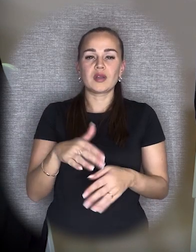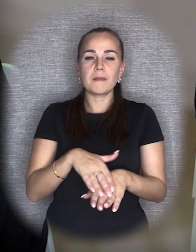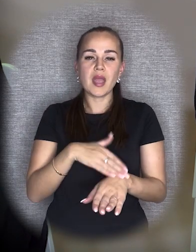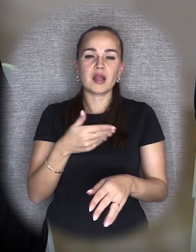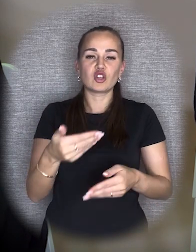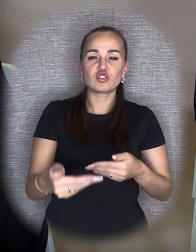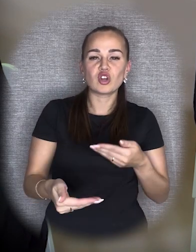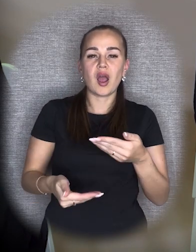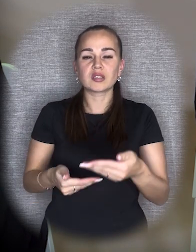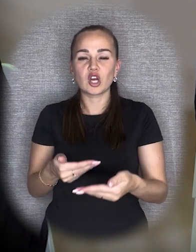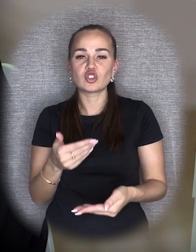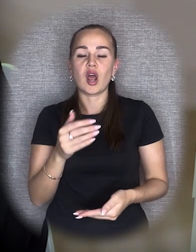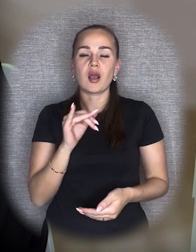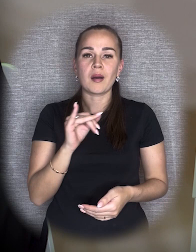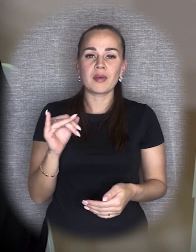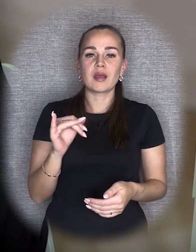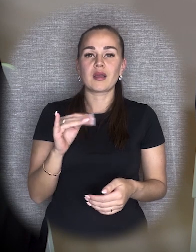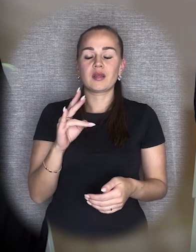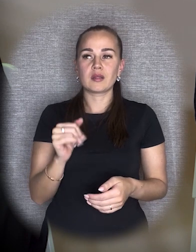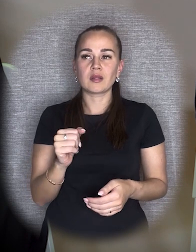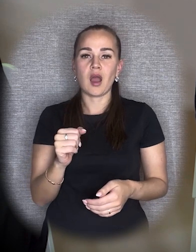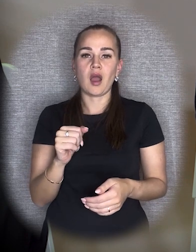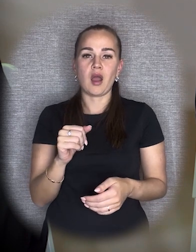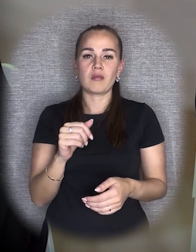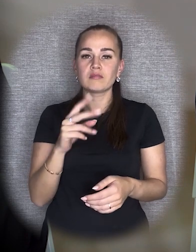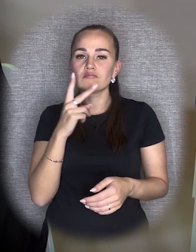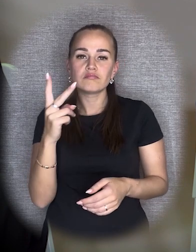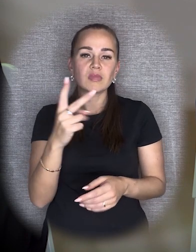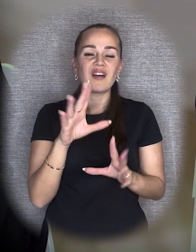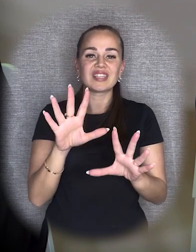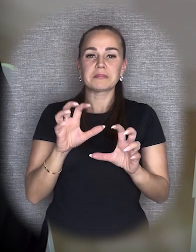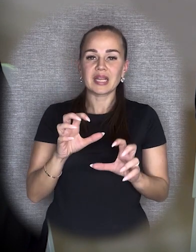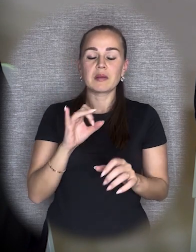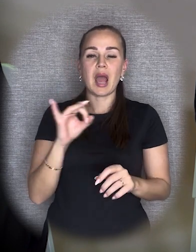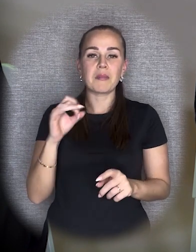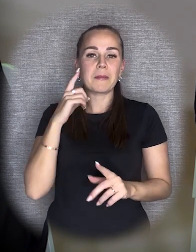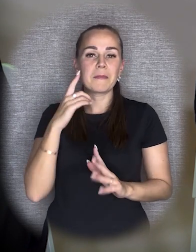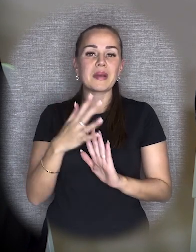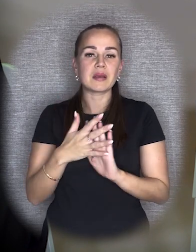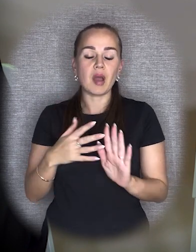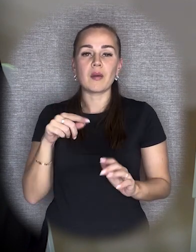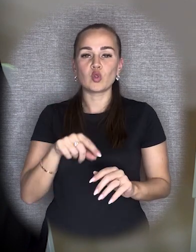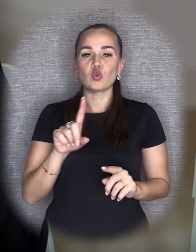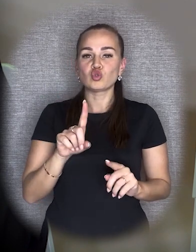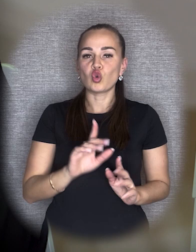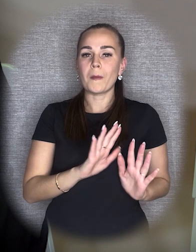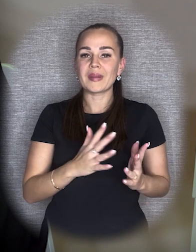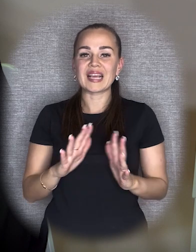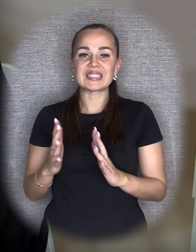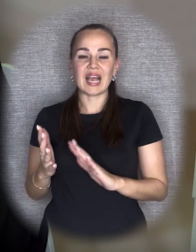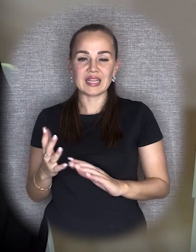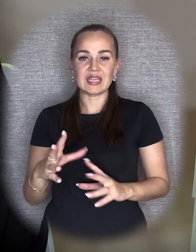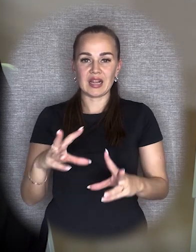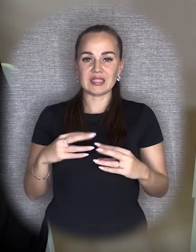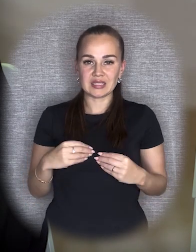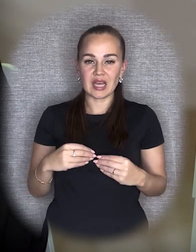мы буквально на каком-то чувственном уровне воспринимаем и понимаем то, что происходило с